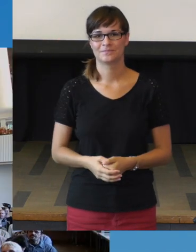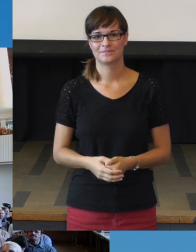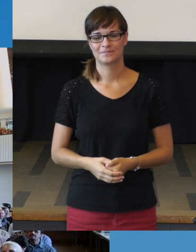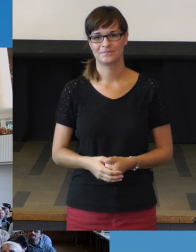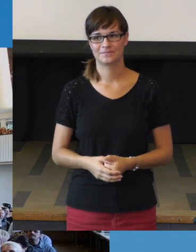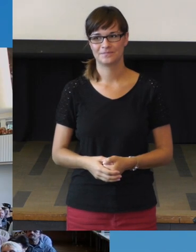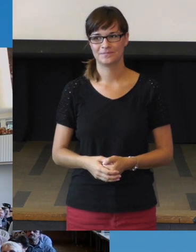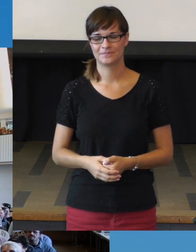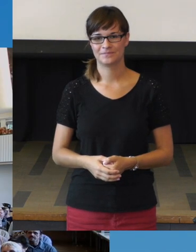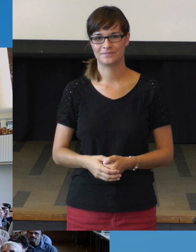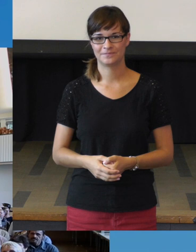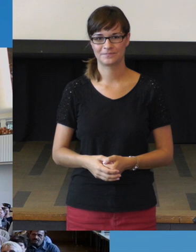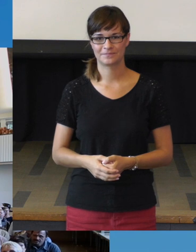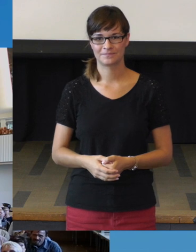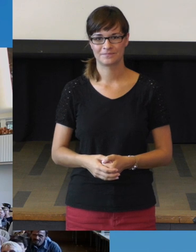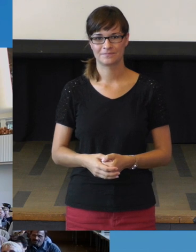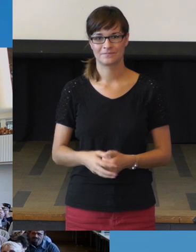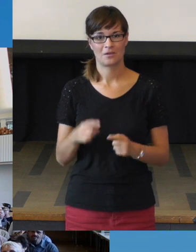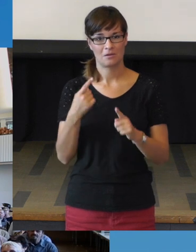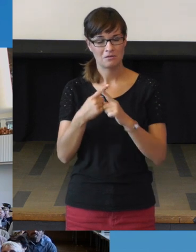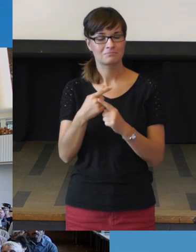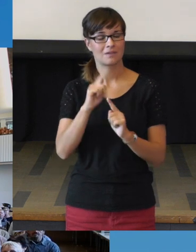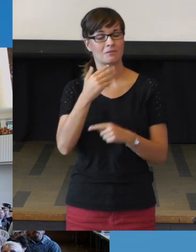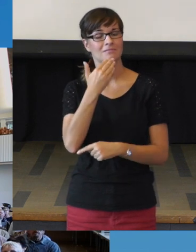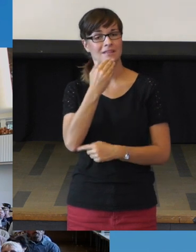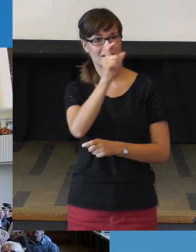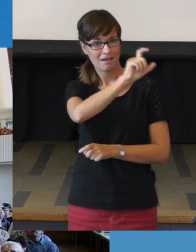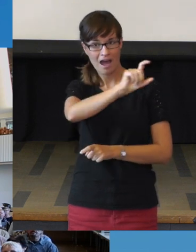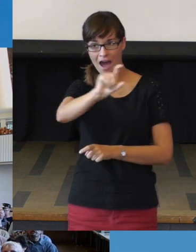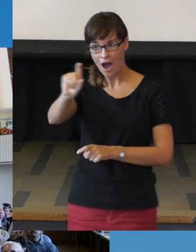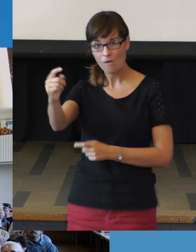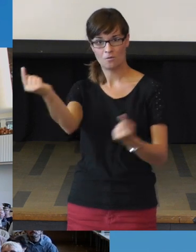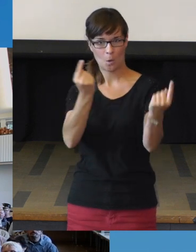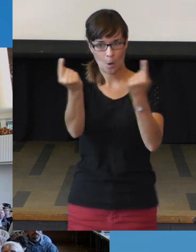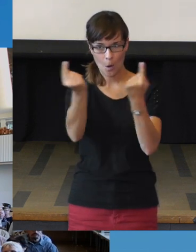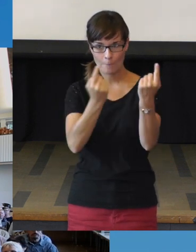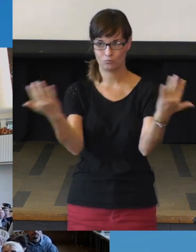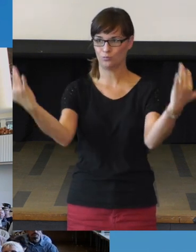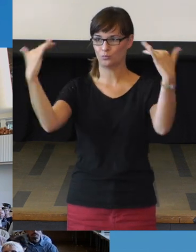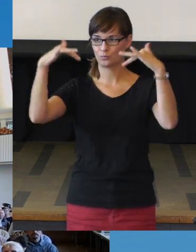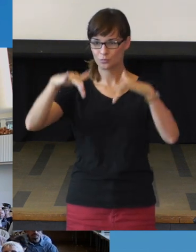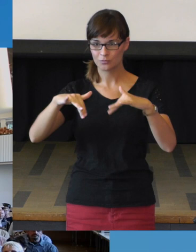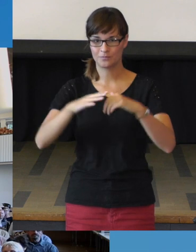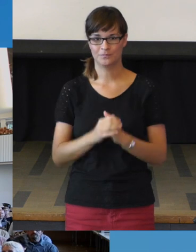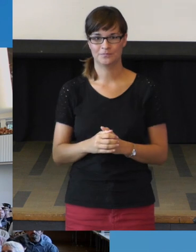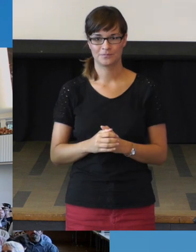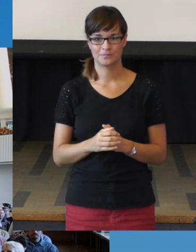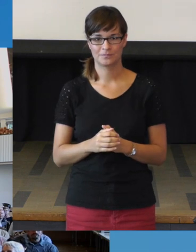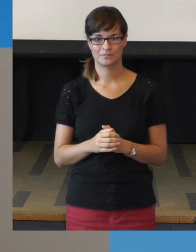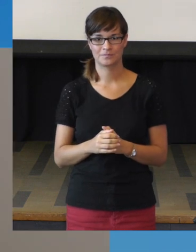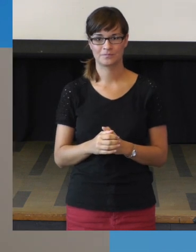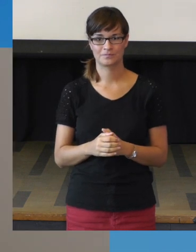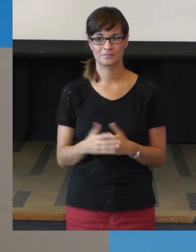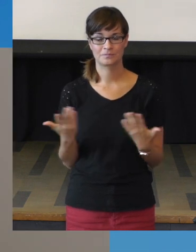Und darf mich bei Ihnen, sehr geehrte Damen und Herren, natürlich auch bedanken, dass Sie gekommen sind. Und vorab, damit es hinterher nicht zu viel